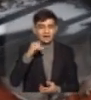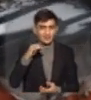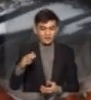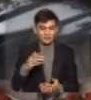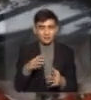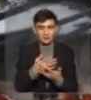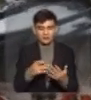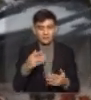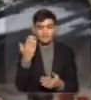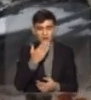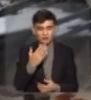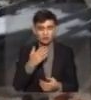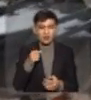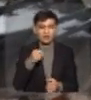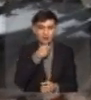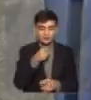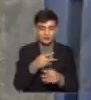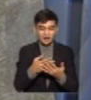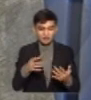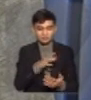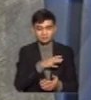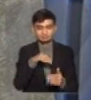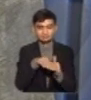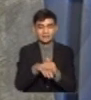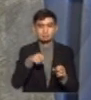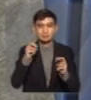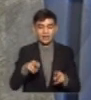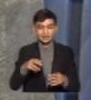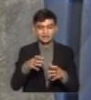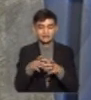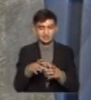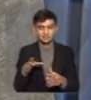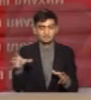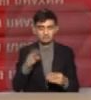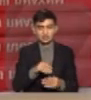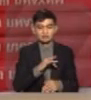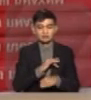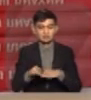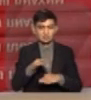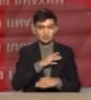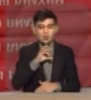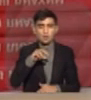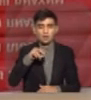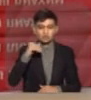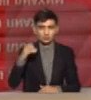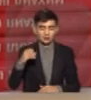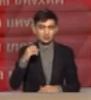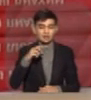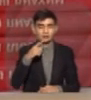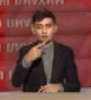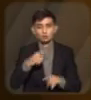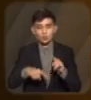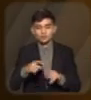Все видео и аудиоматериалы, которые хранились на специальном диске, исчезли бесследно. Олжас Байканов надеется, что у родных